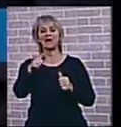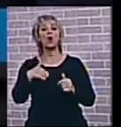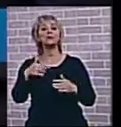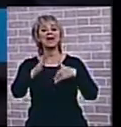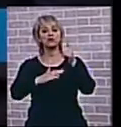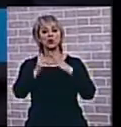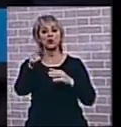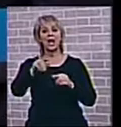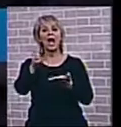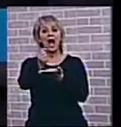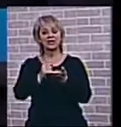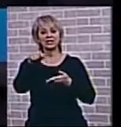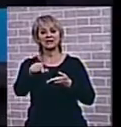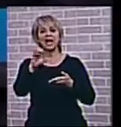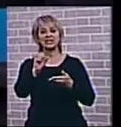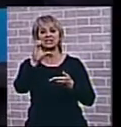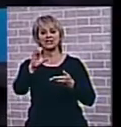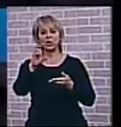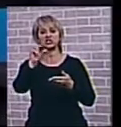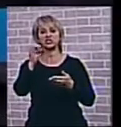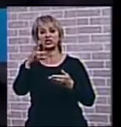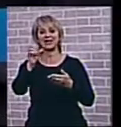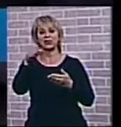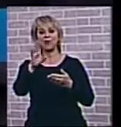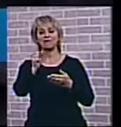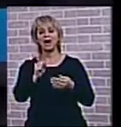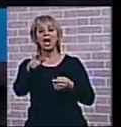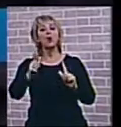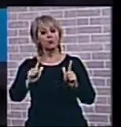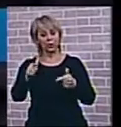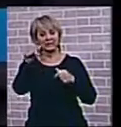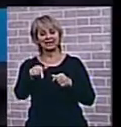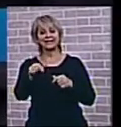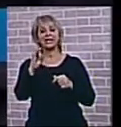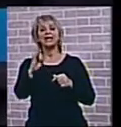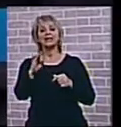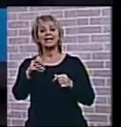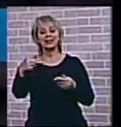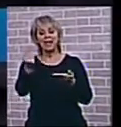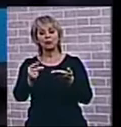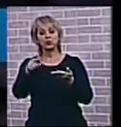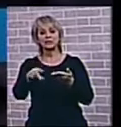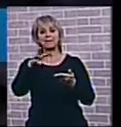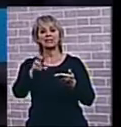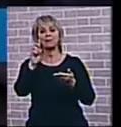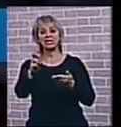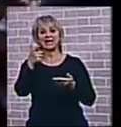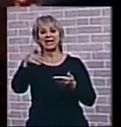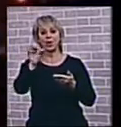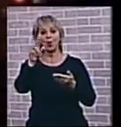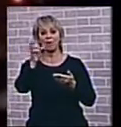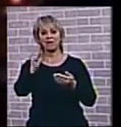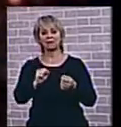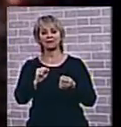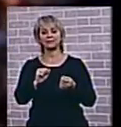в руках архив Андрея Семеновича Чиненова, подлинники, и наброски Митрофана Борисовича Грекова.